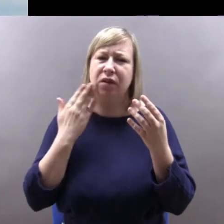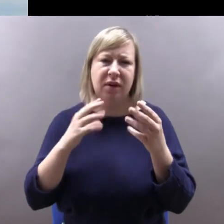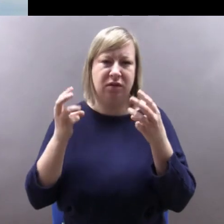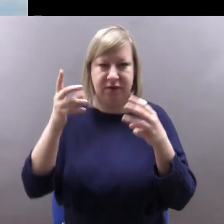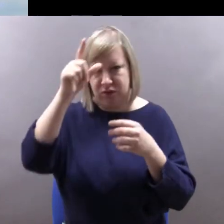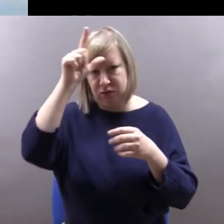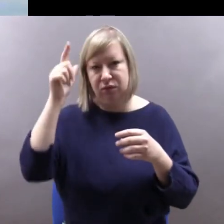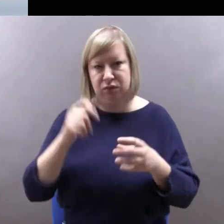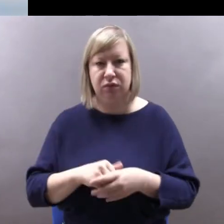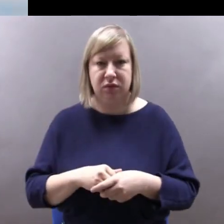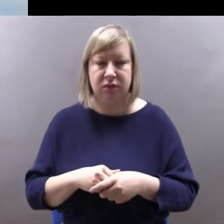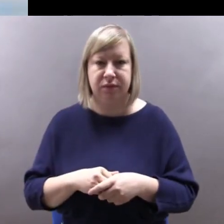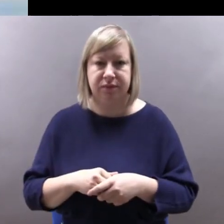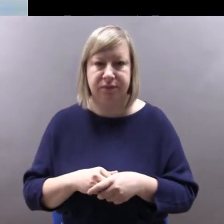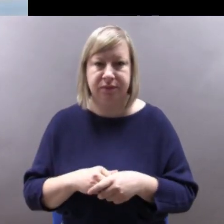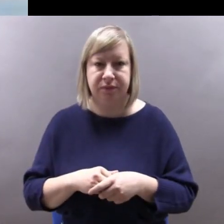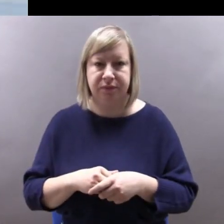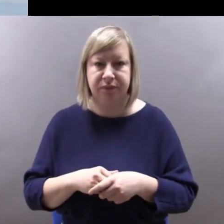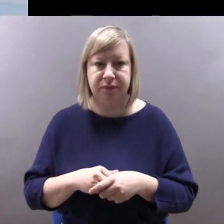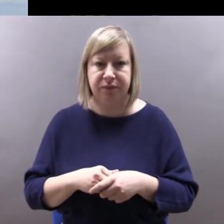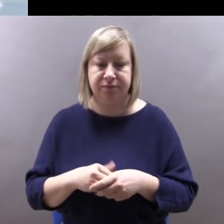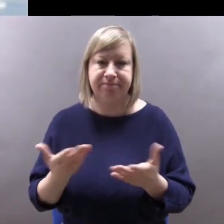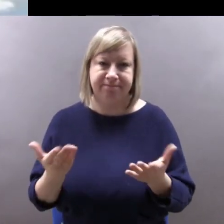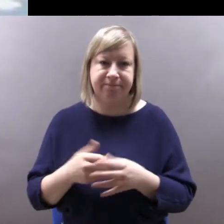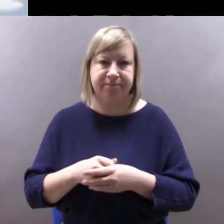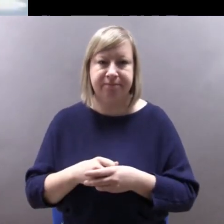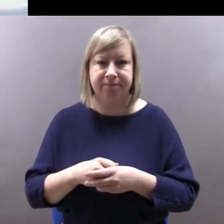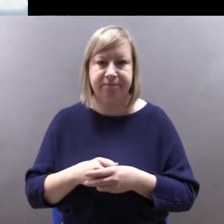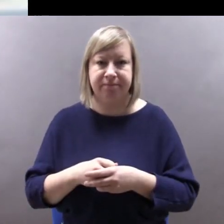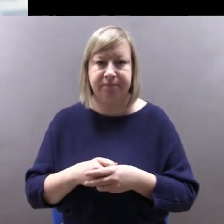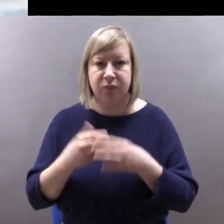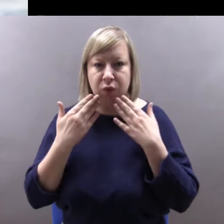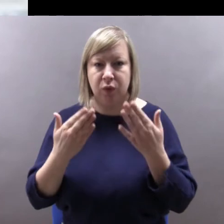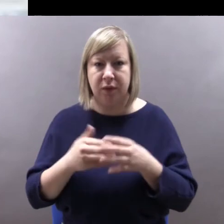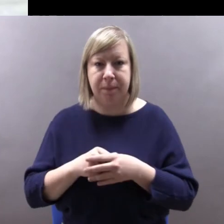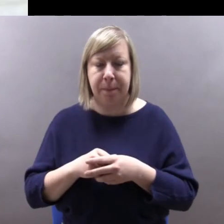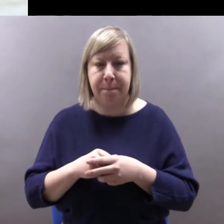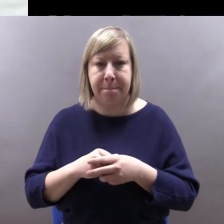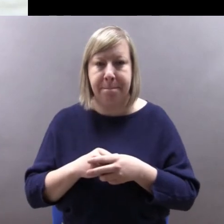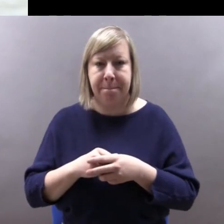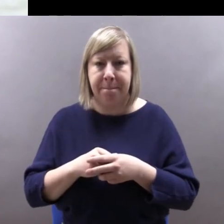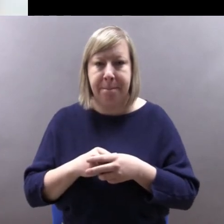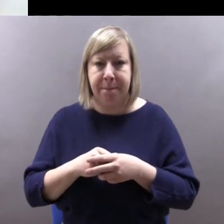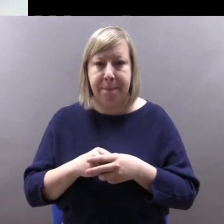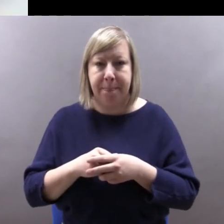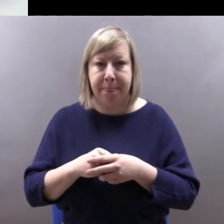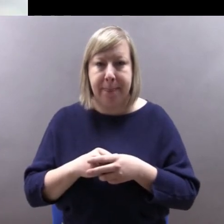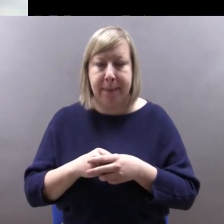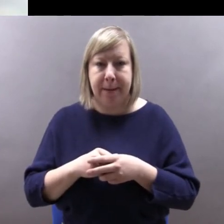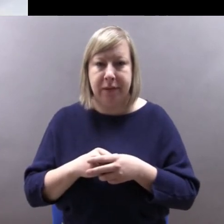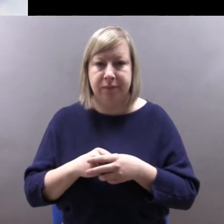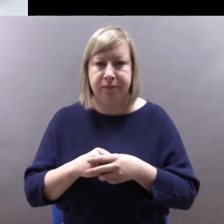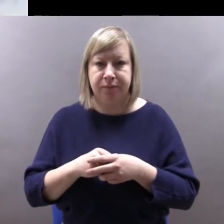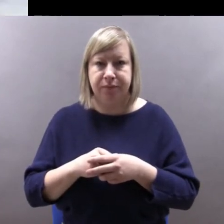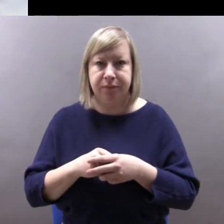na takim stanowisku, tak? I już. Okej. Dobrze. Zatem, drodzy